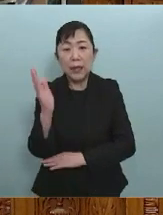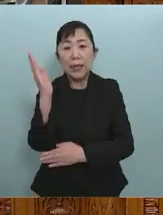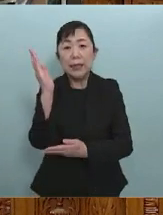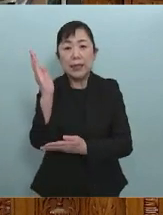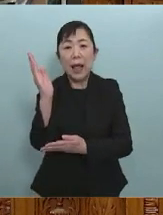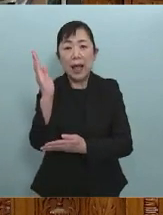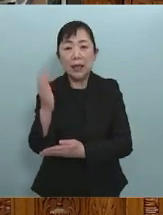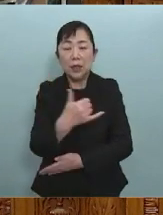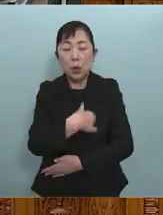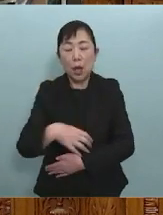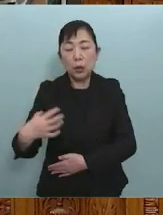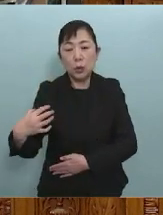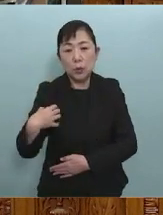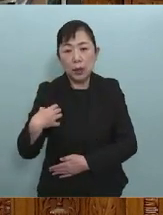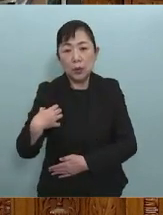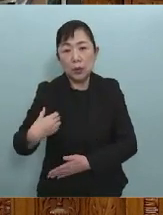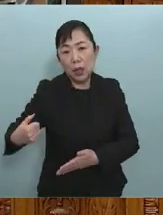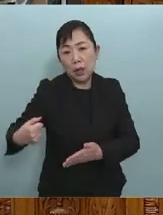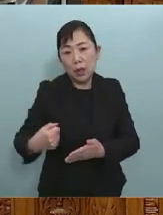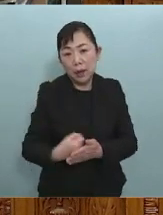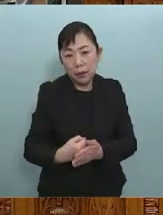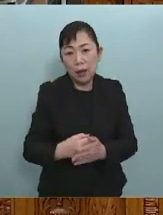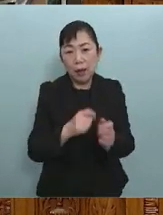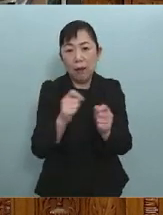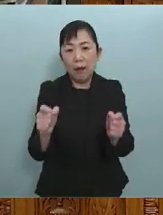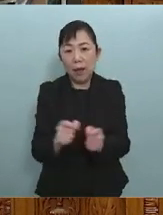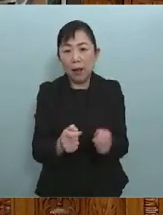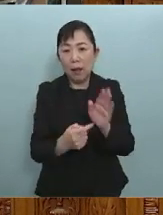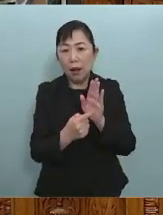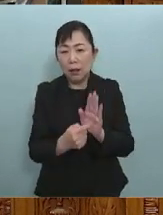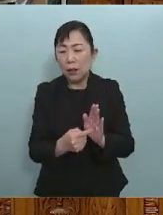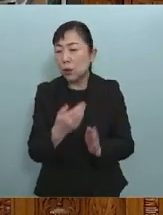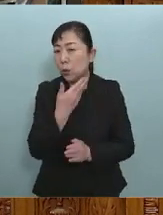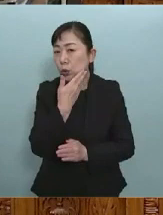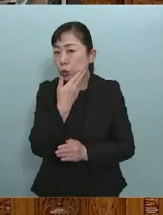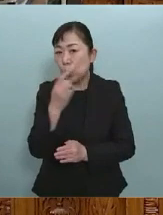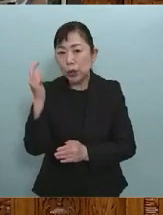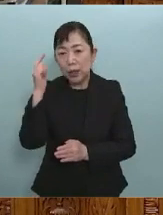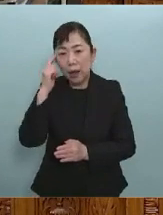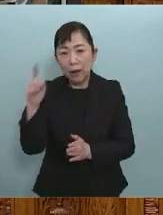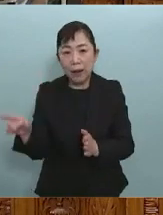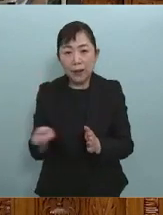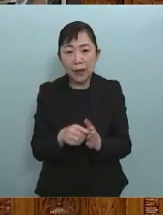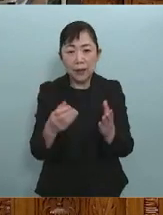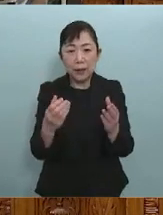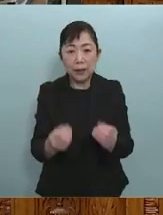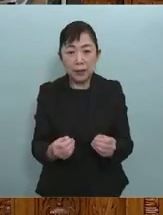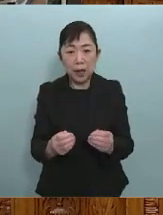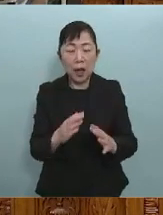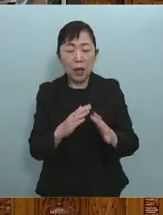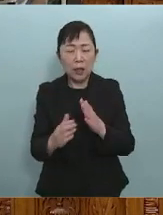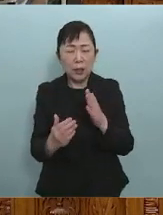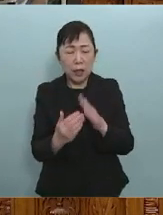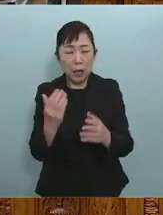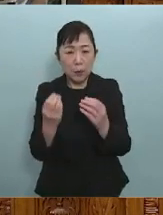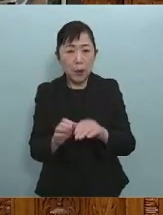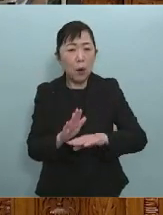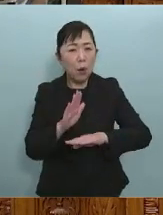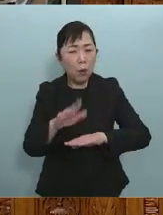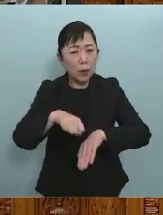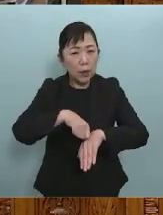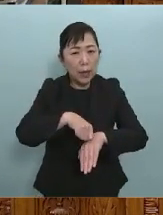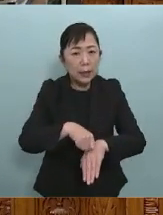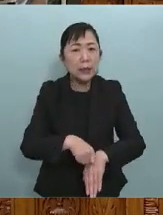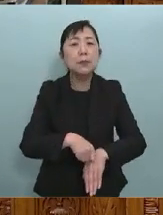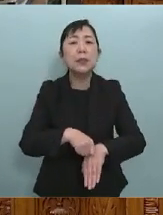て決断し結果を出すことを重視してきました具体的にはえ戦後最も厳しく複雑な